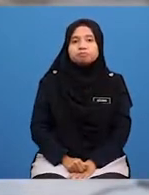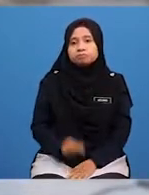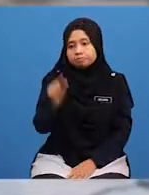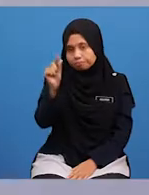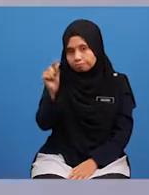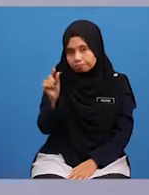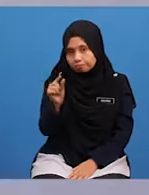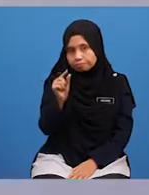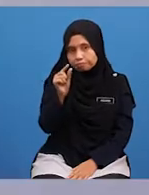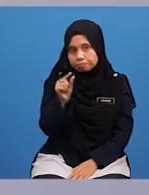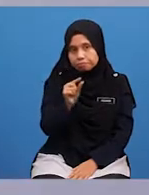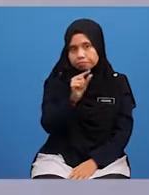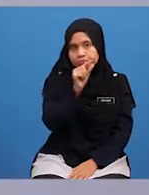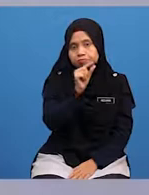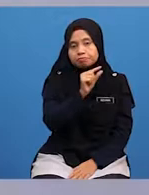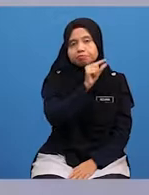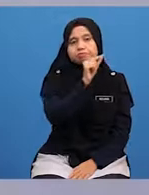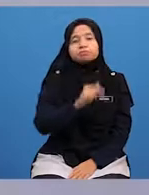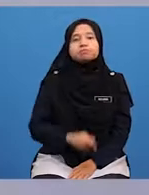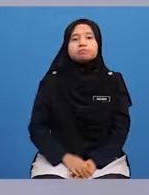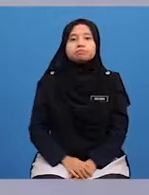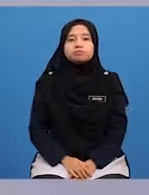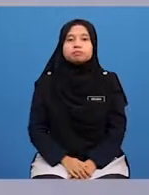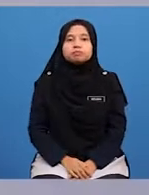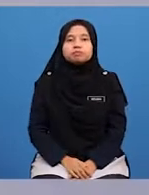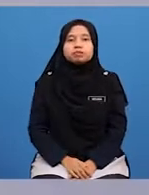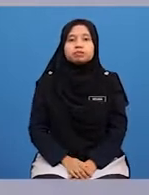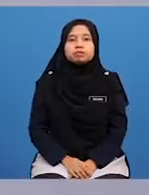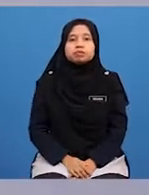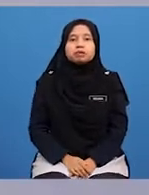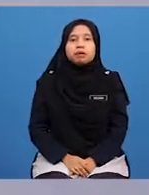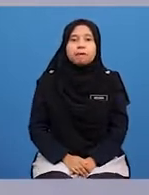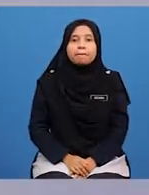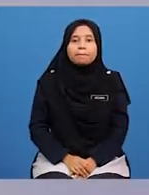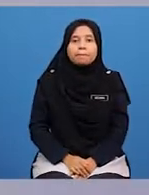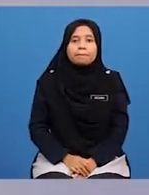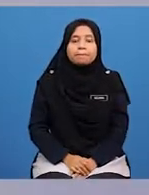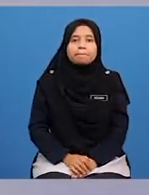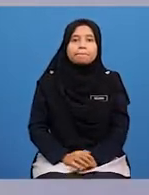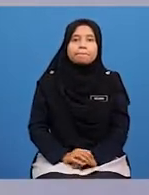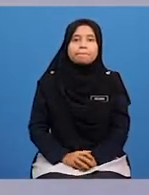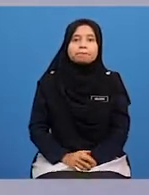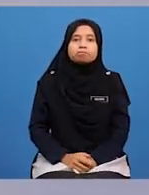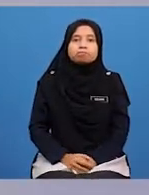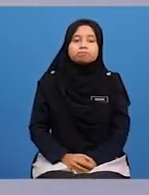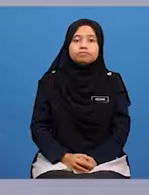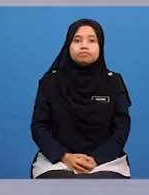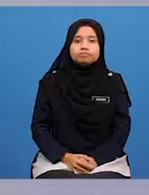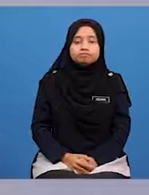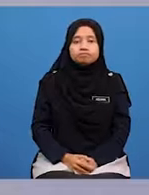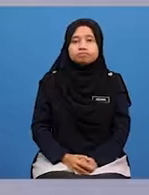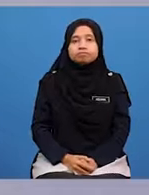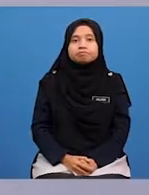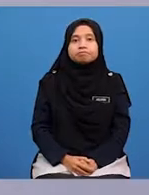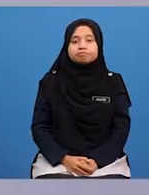berbunyi, A'uzubillahi minasyaitonirrajim, laqad kana lakum fi rasulillahi uswatun